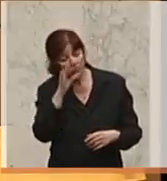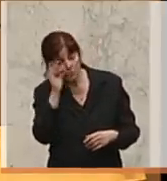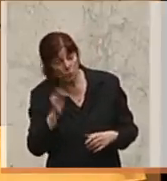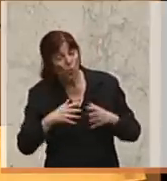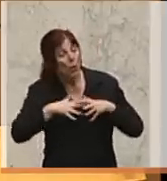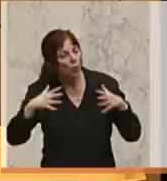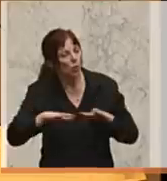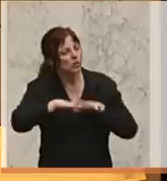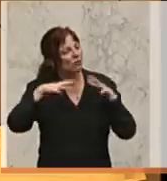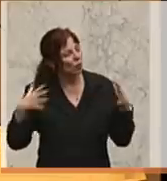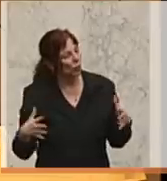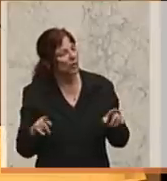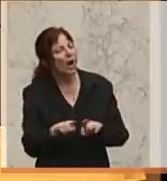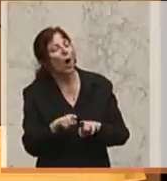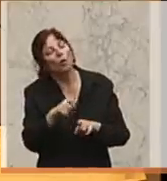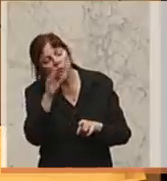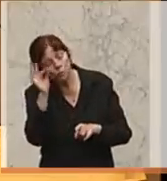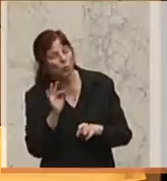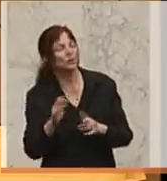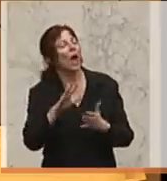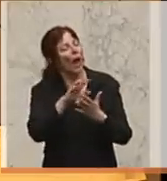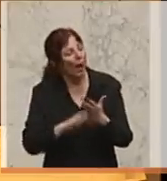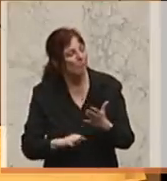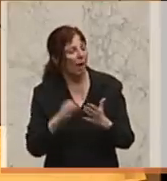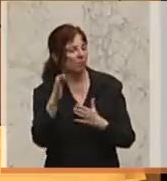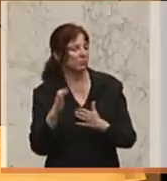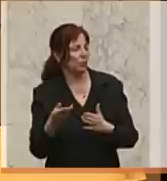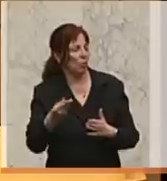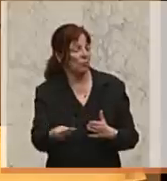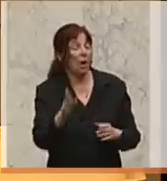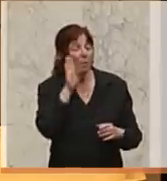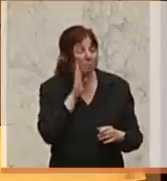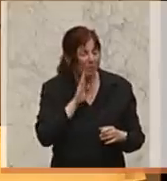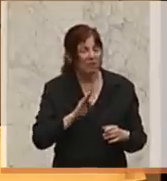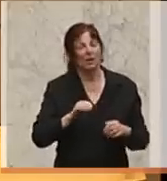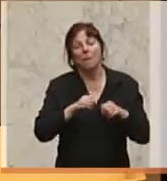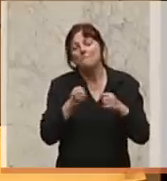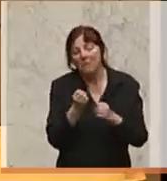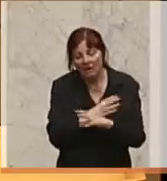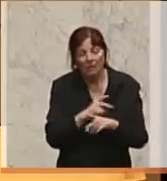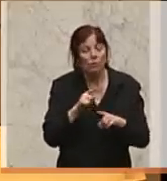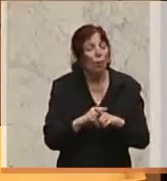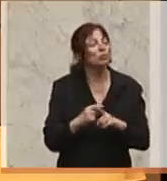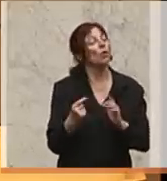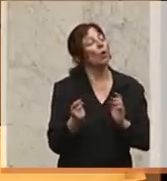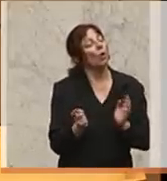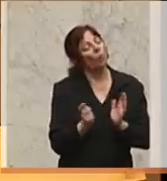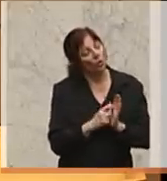Auszahlungen wiederholte Aufträge Rabatte erzielen? Bitte nach Medium und Konditionen aufgliedern. Verstanden?